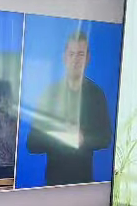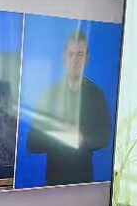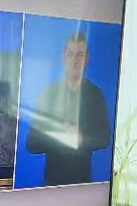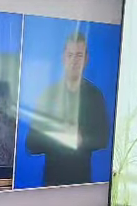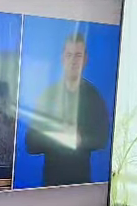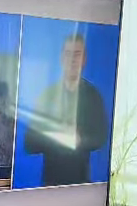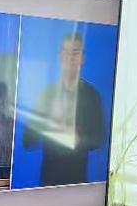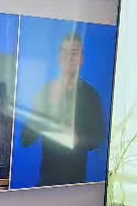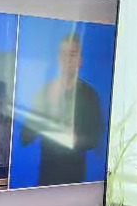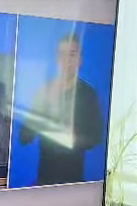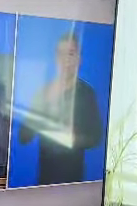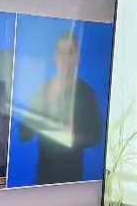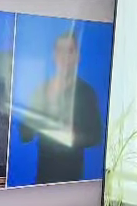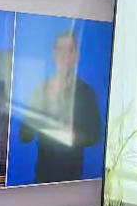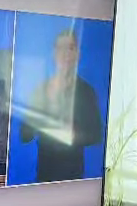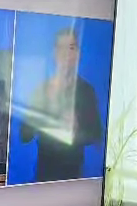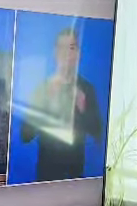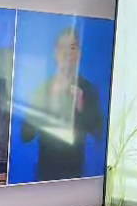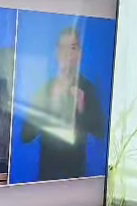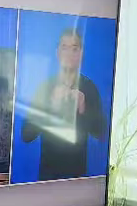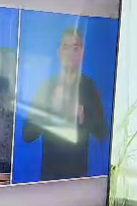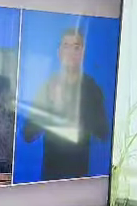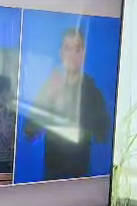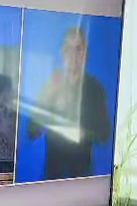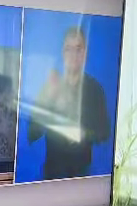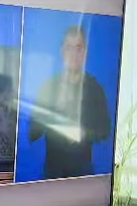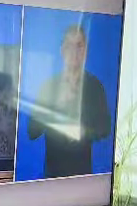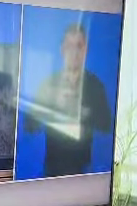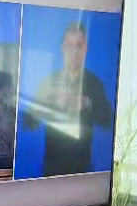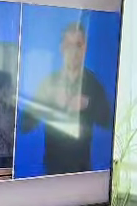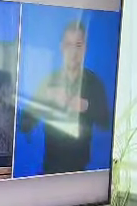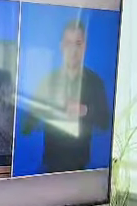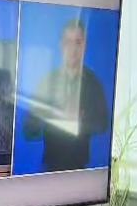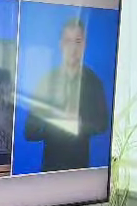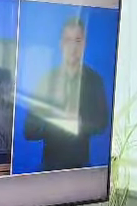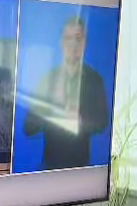Hvala vam lijepa. Tko je za? Konstatiram da smo prihvatili. Zahvaljujem.